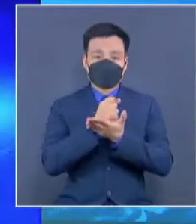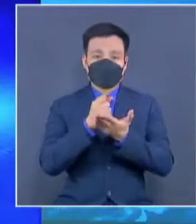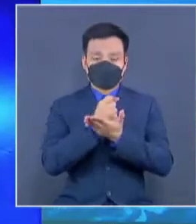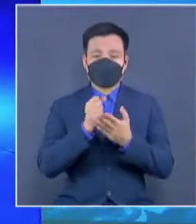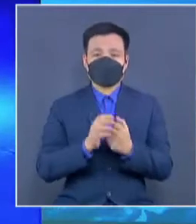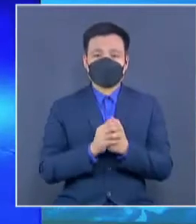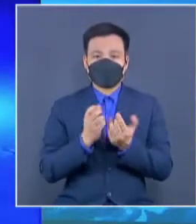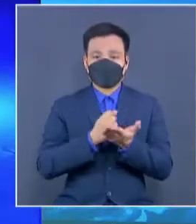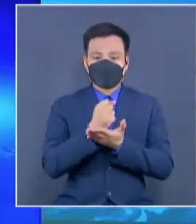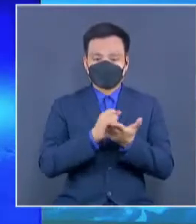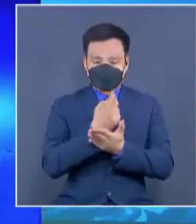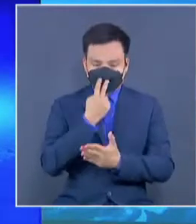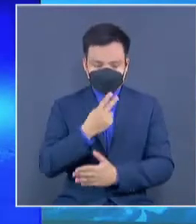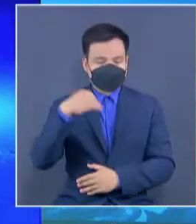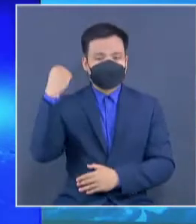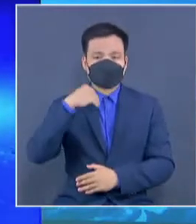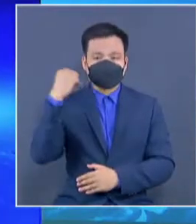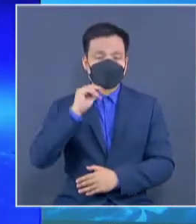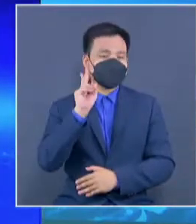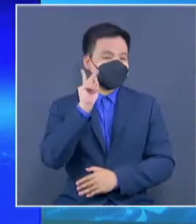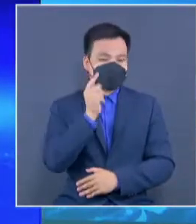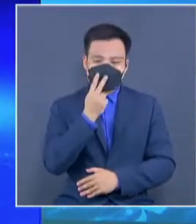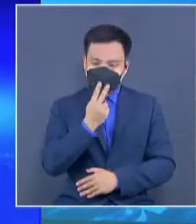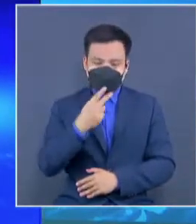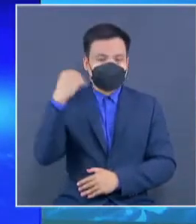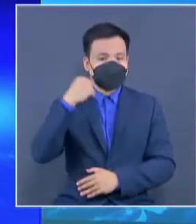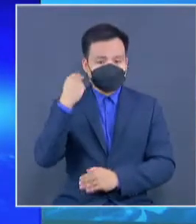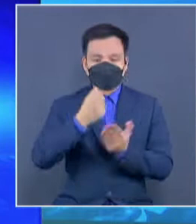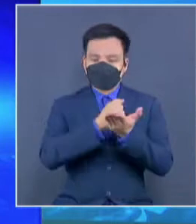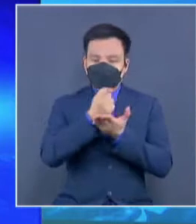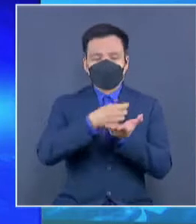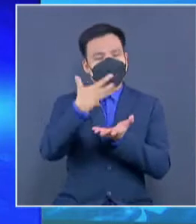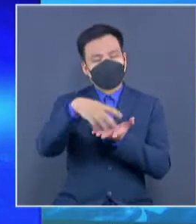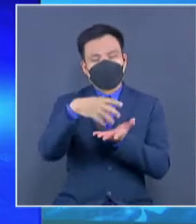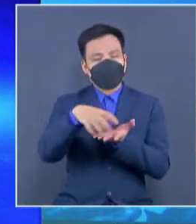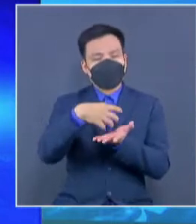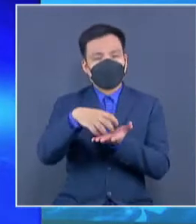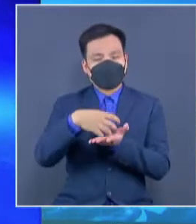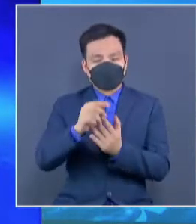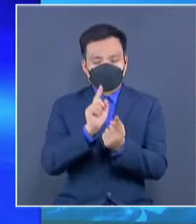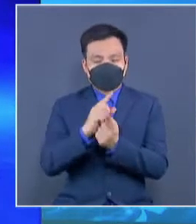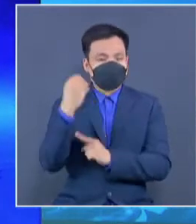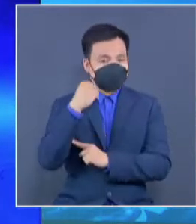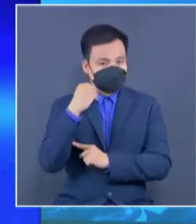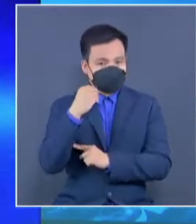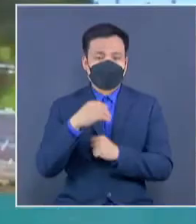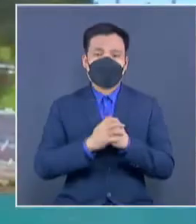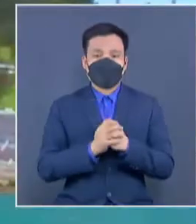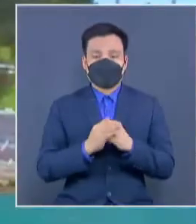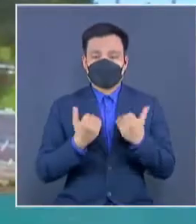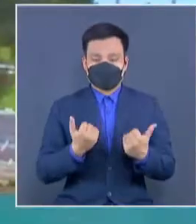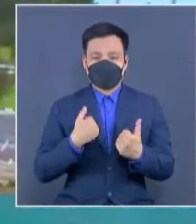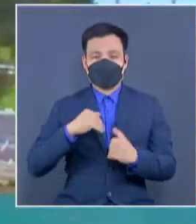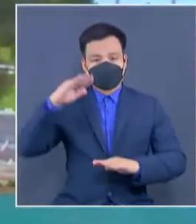ยาเสพติดก็รายวันนะครับมีให้เห็นทุกวันมีให้เราได้รายงานทุกวันล่าสุดเนี่ยนะครับเป็นเจ้าหน้าที่ตำรวจภูธร